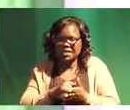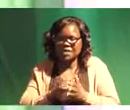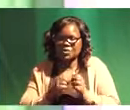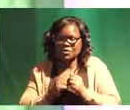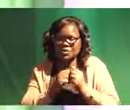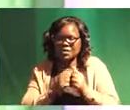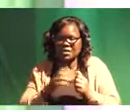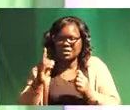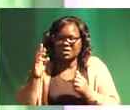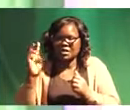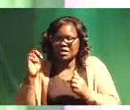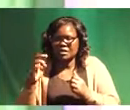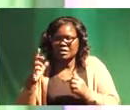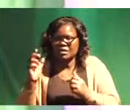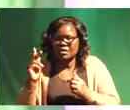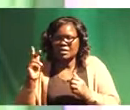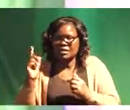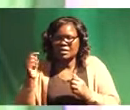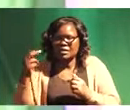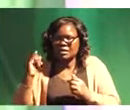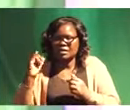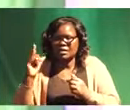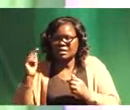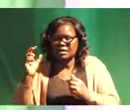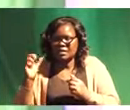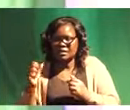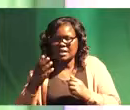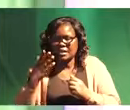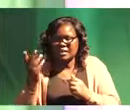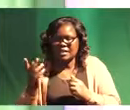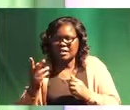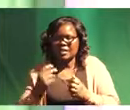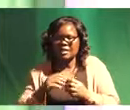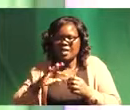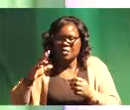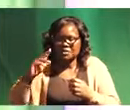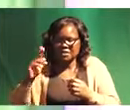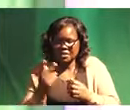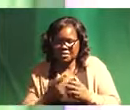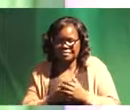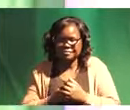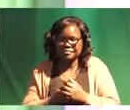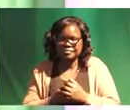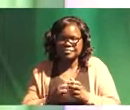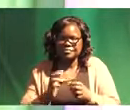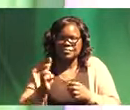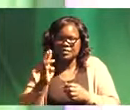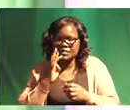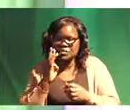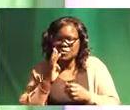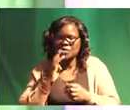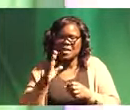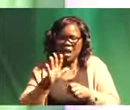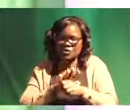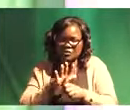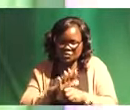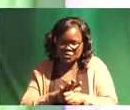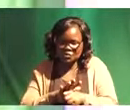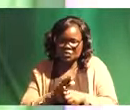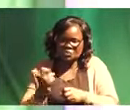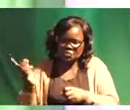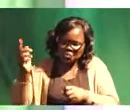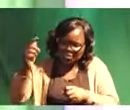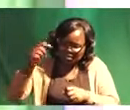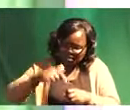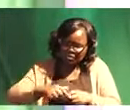na dam ya Katitha, sisi tunajua pale katika Mlima Kenya ndio tutapata maji mingi. Ndio tuteremushe